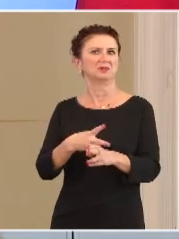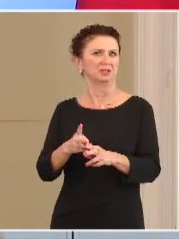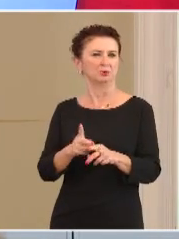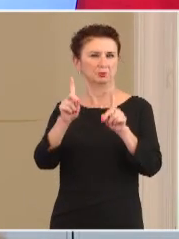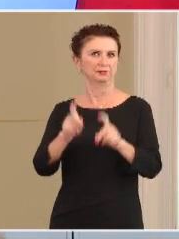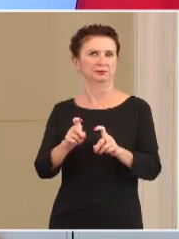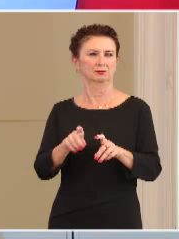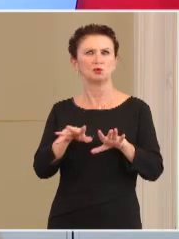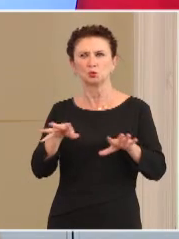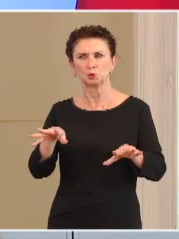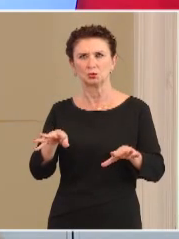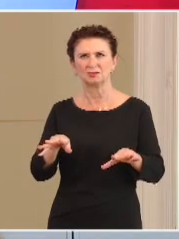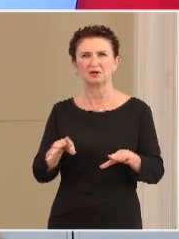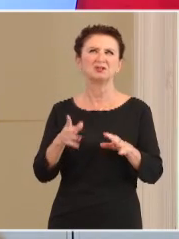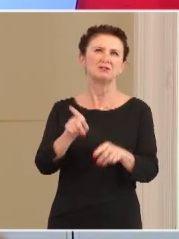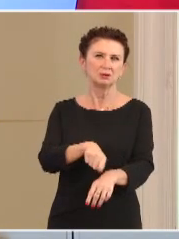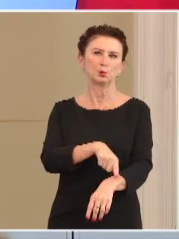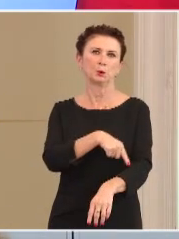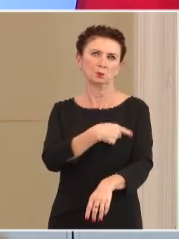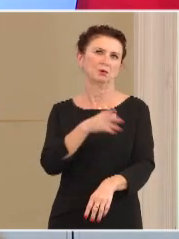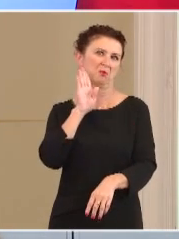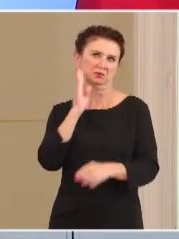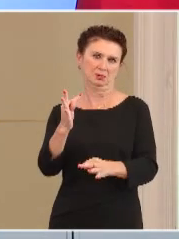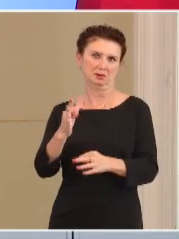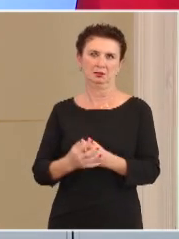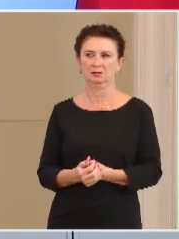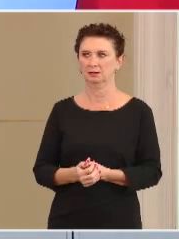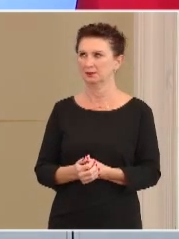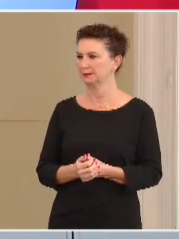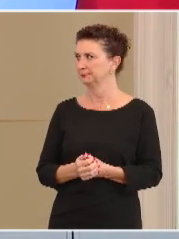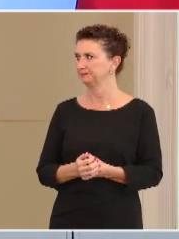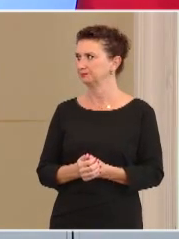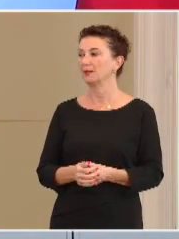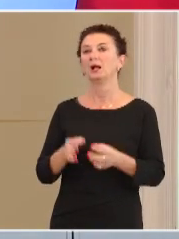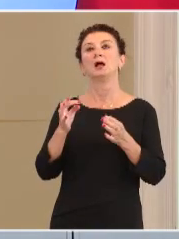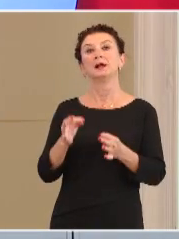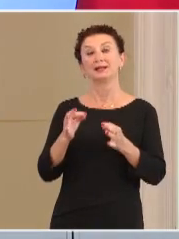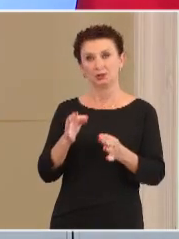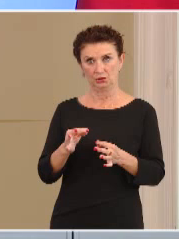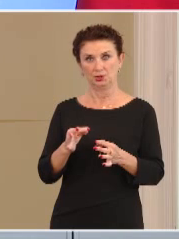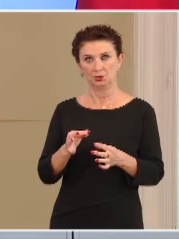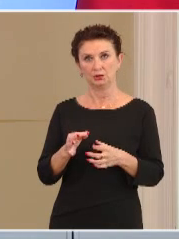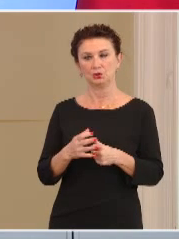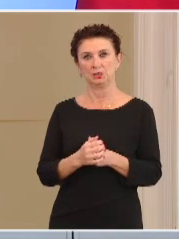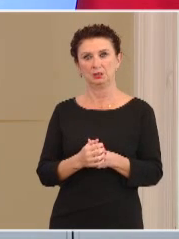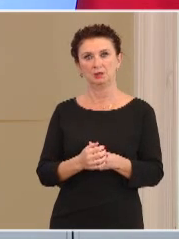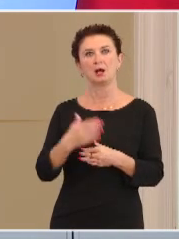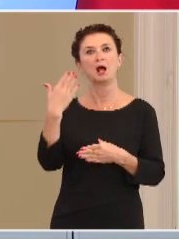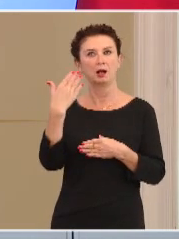jakieś różne budowy, to będzie po kawałku, po kawałku? My na dzień dzisiejszy kończymy